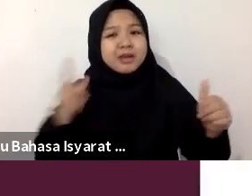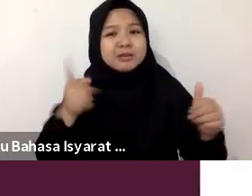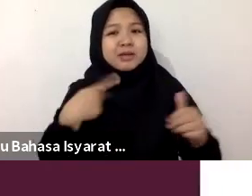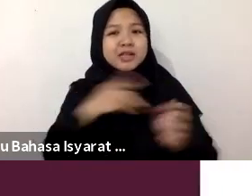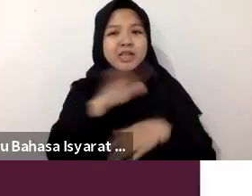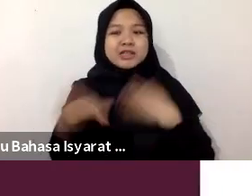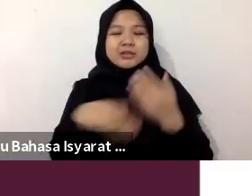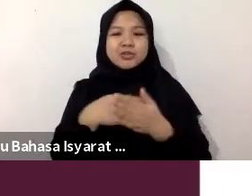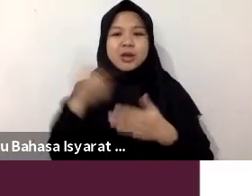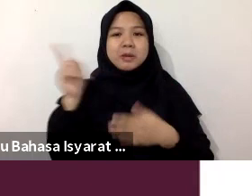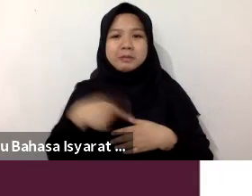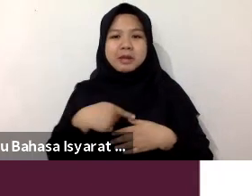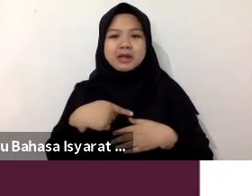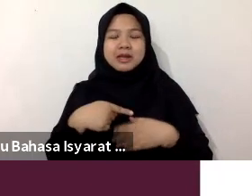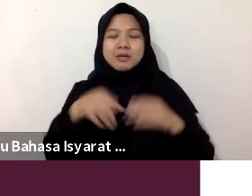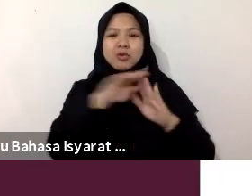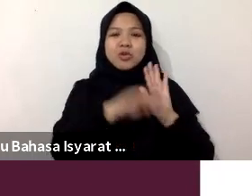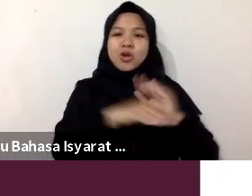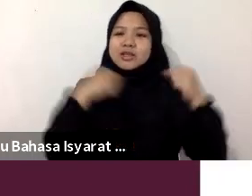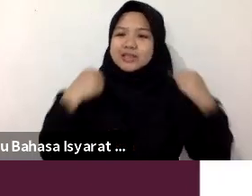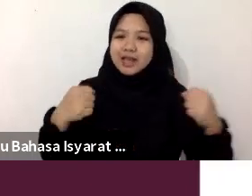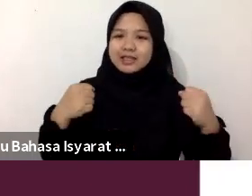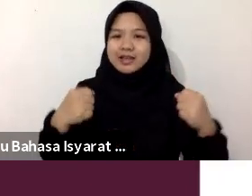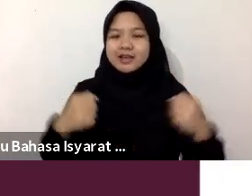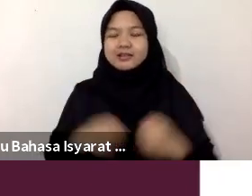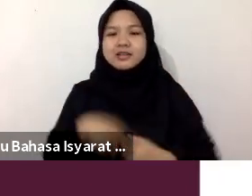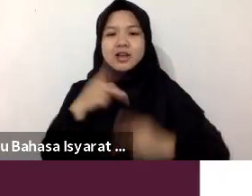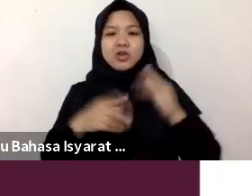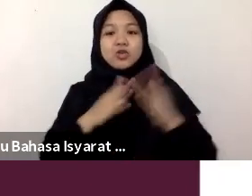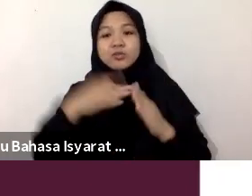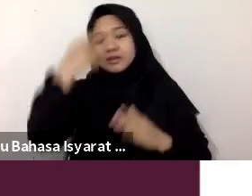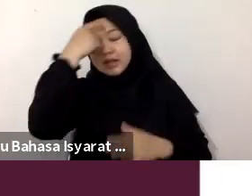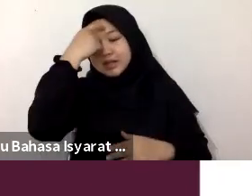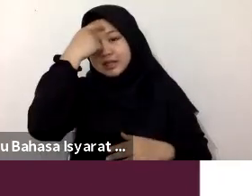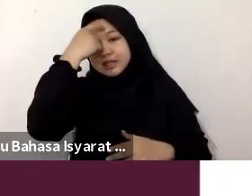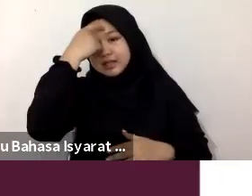menggunakan protokol kesehatan gitu ya. Kalau yang rumah sakitnya tentu saja